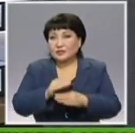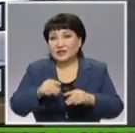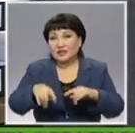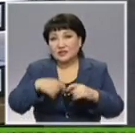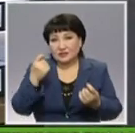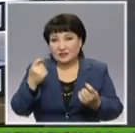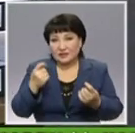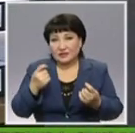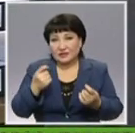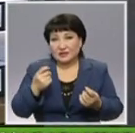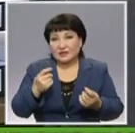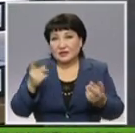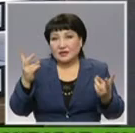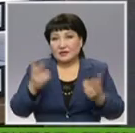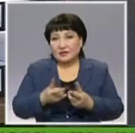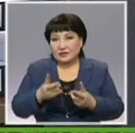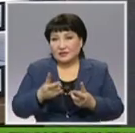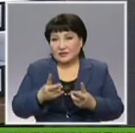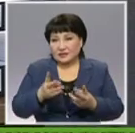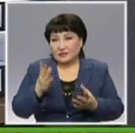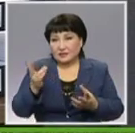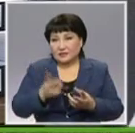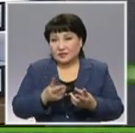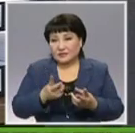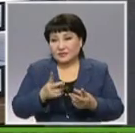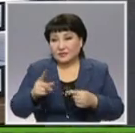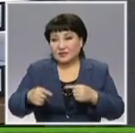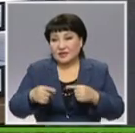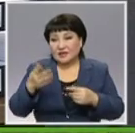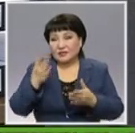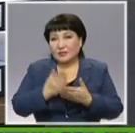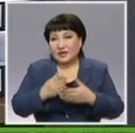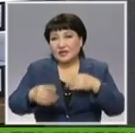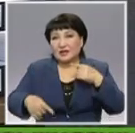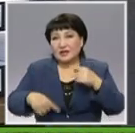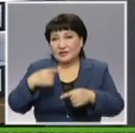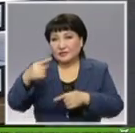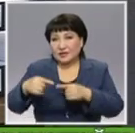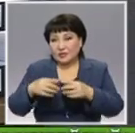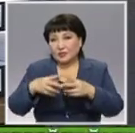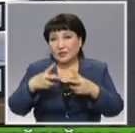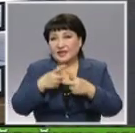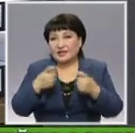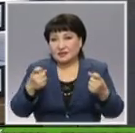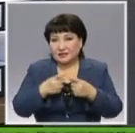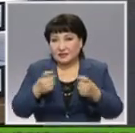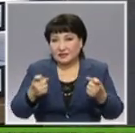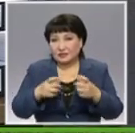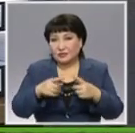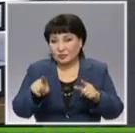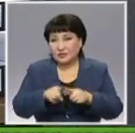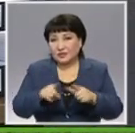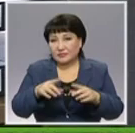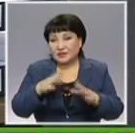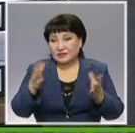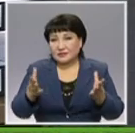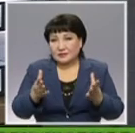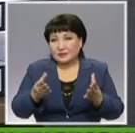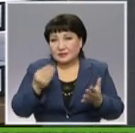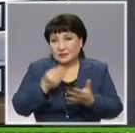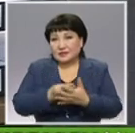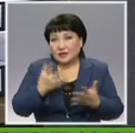Мысалы үшін мынау қарамағымыздағы резиналарды, ол да ақша келген дүние, қыруар ақша келген дүние. Сондықтан